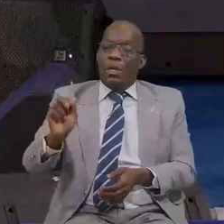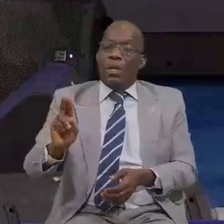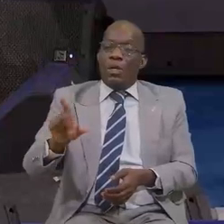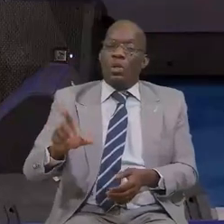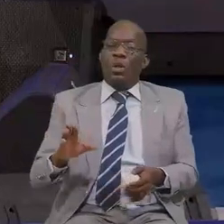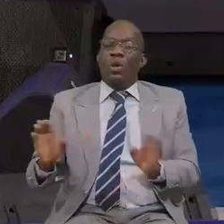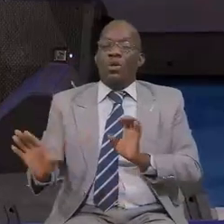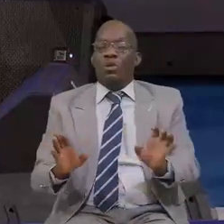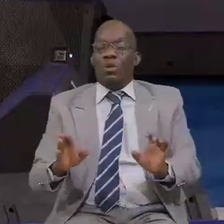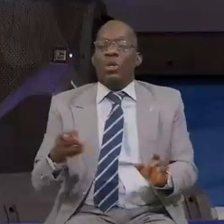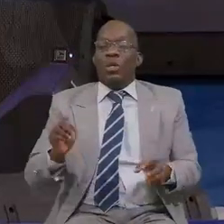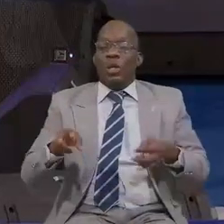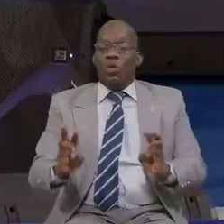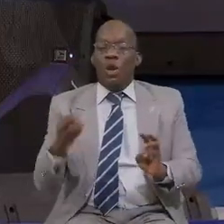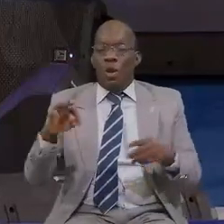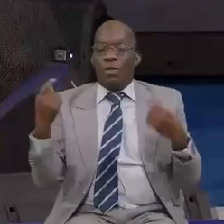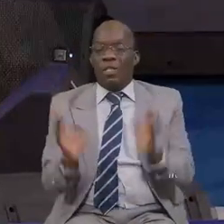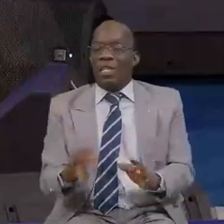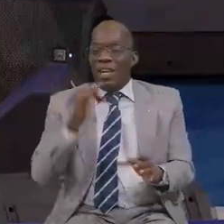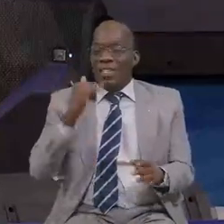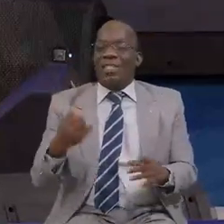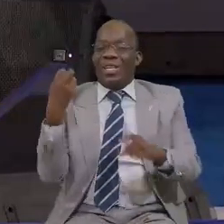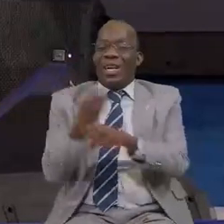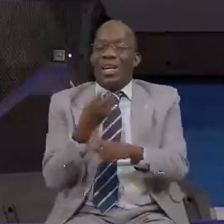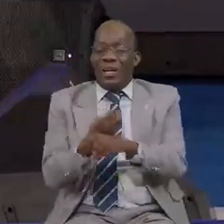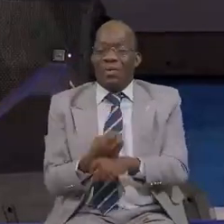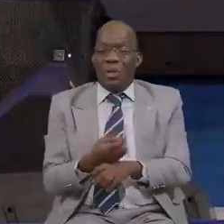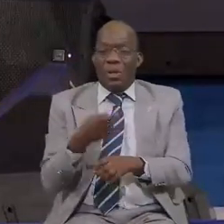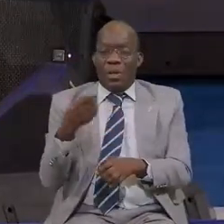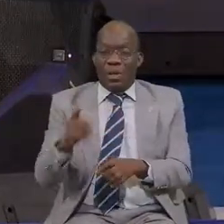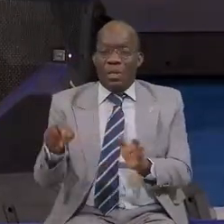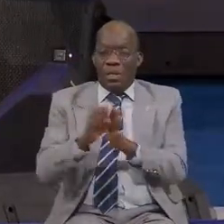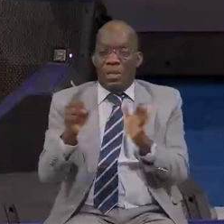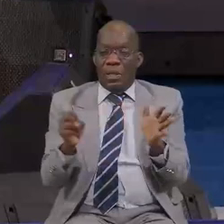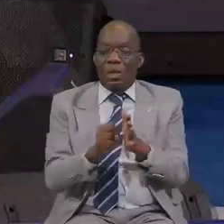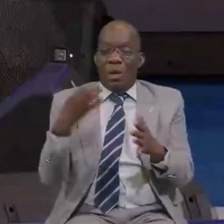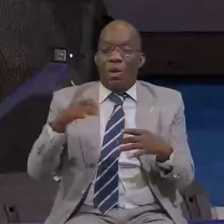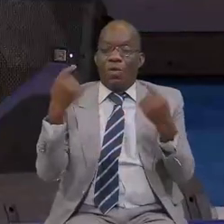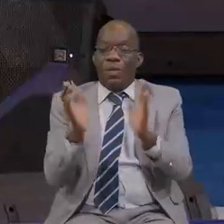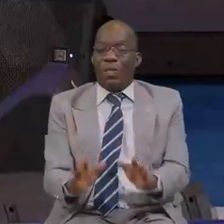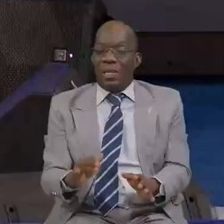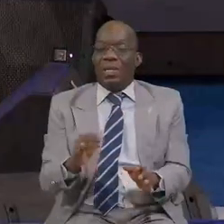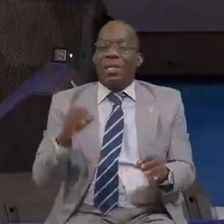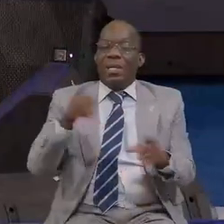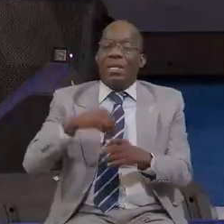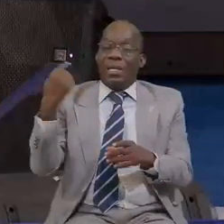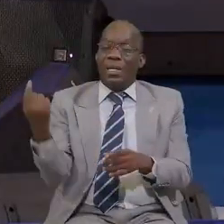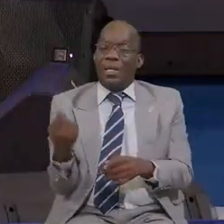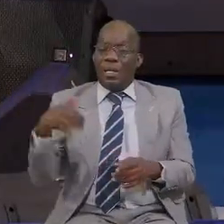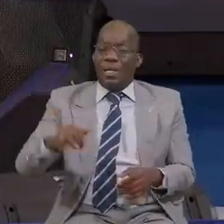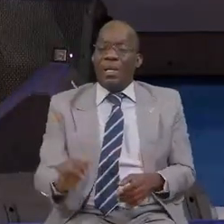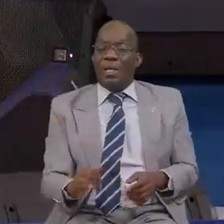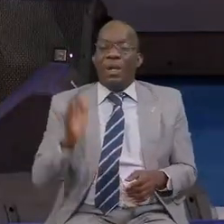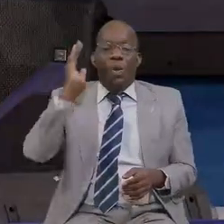La voie des transgresseurs est difficile et l'état des transgresseurs dans l'éternité